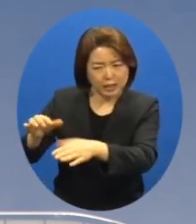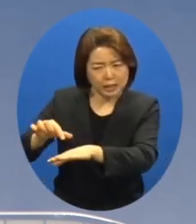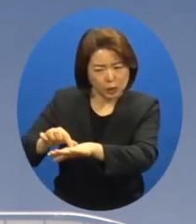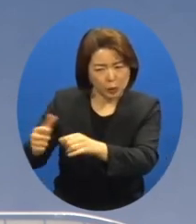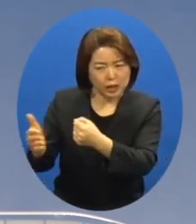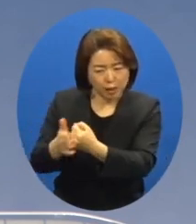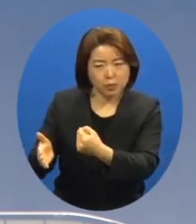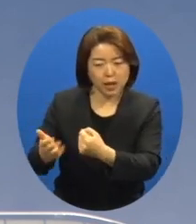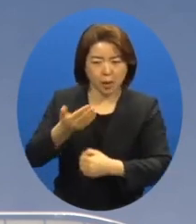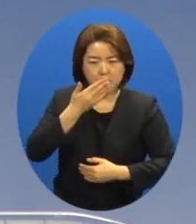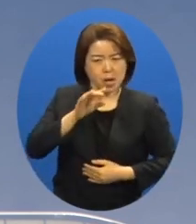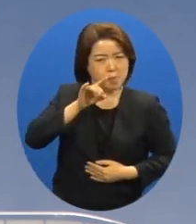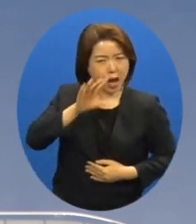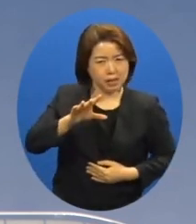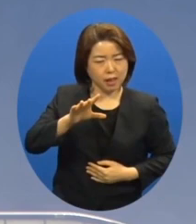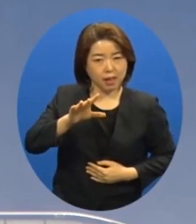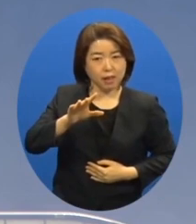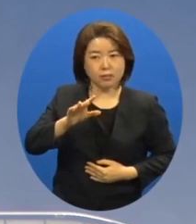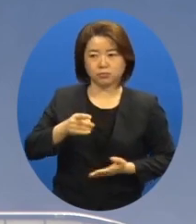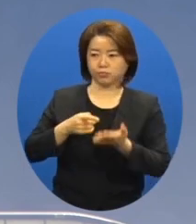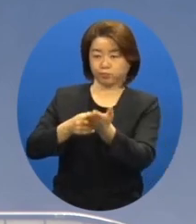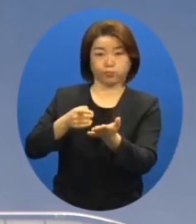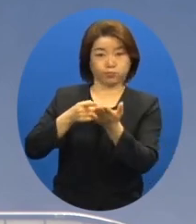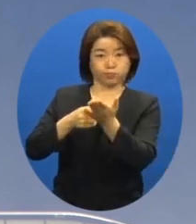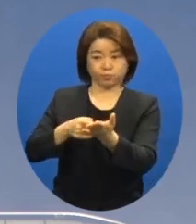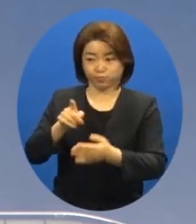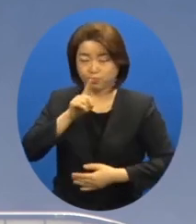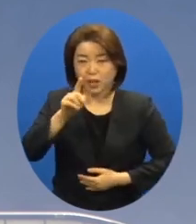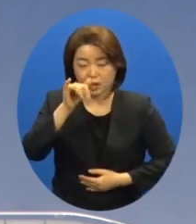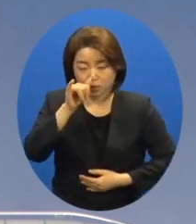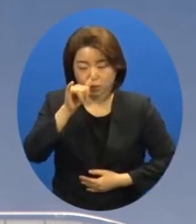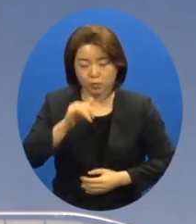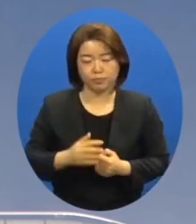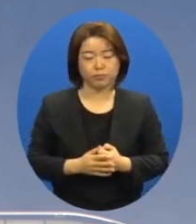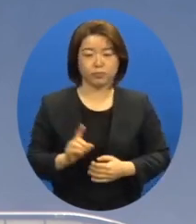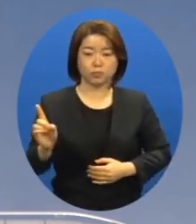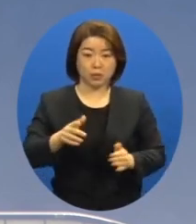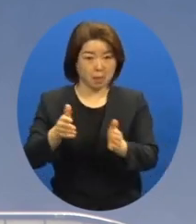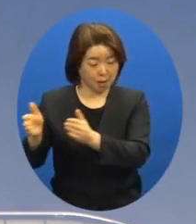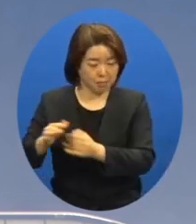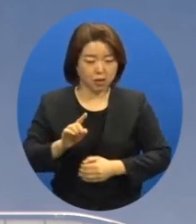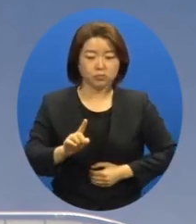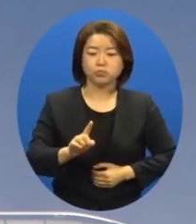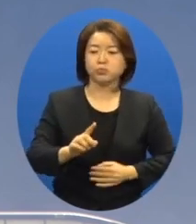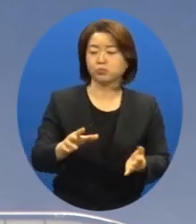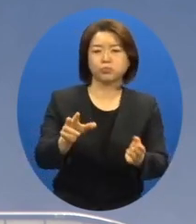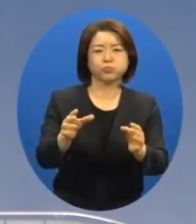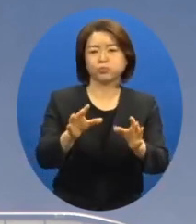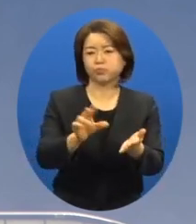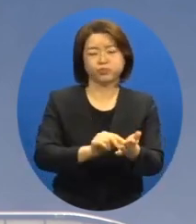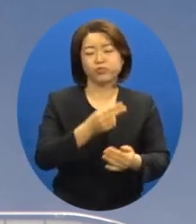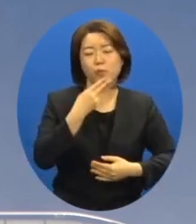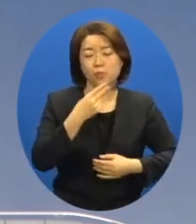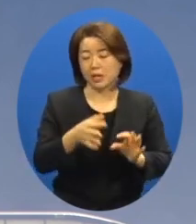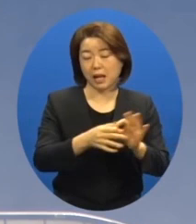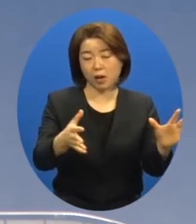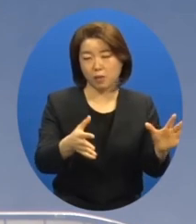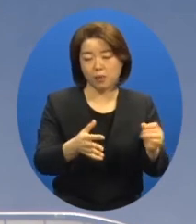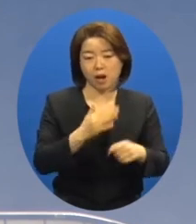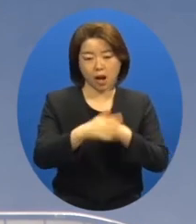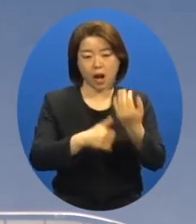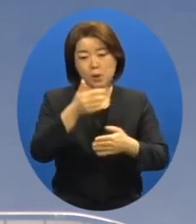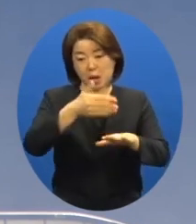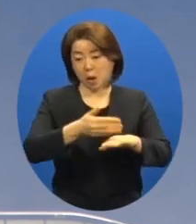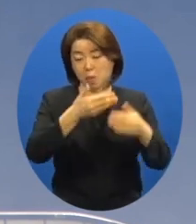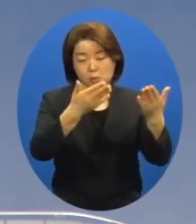안 된다고 주장하는 이들이 생겼습니다. 그러나 어떤 사람은 그게 무슨 상관이야? 하나님께 감사하고